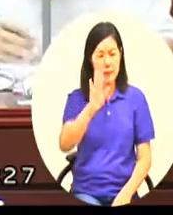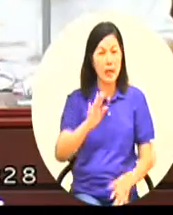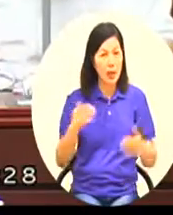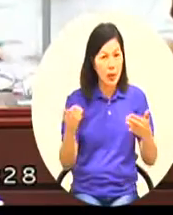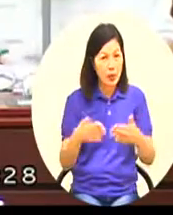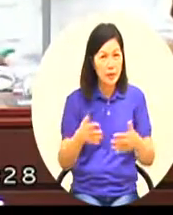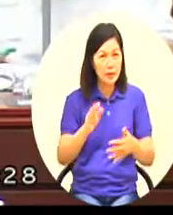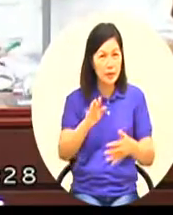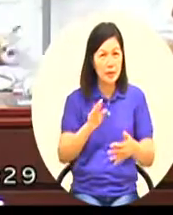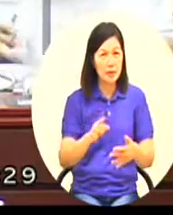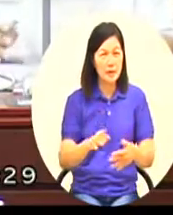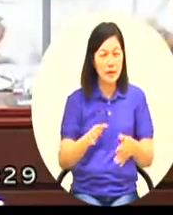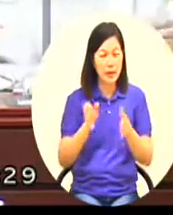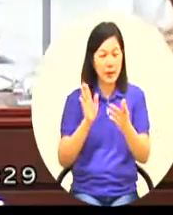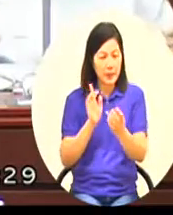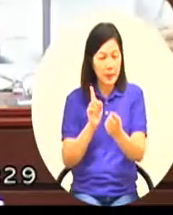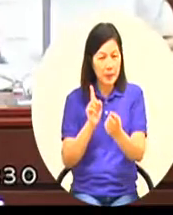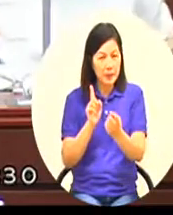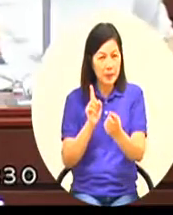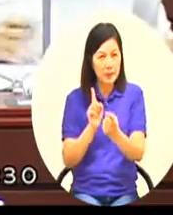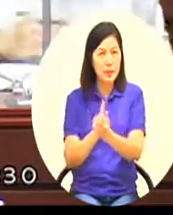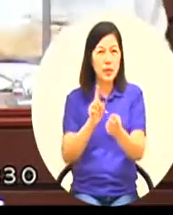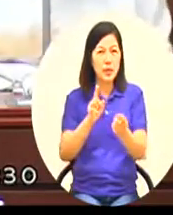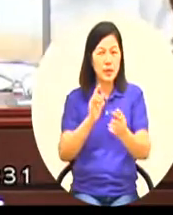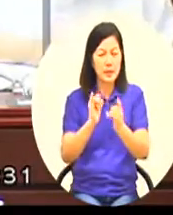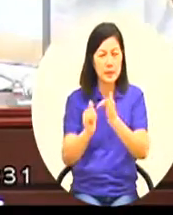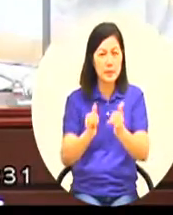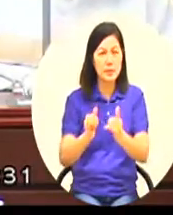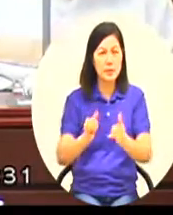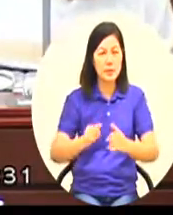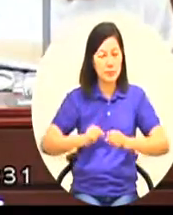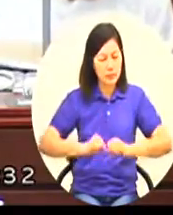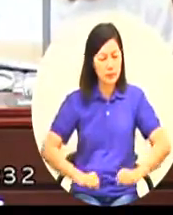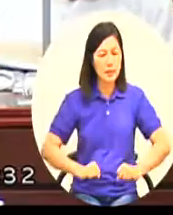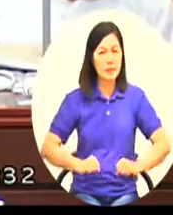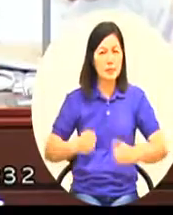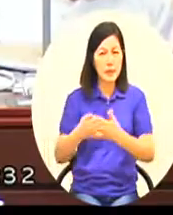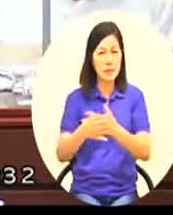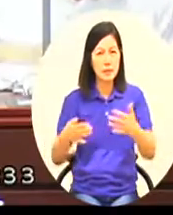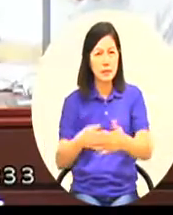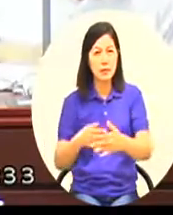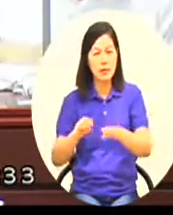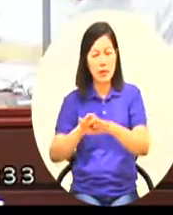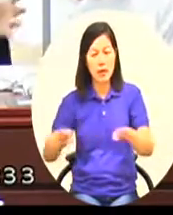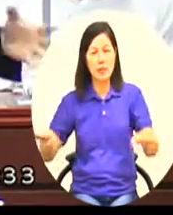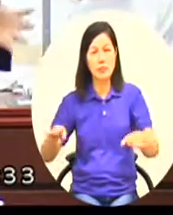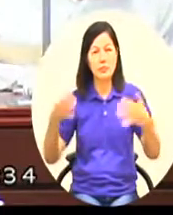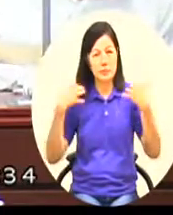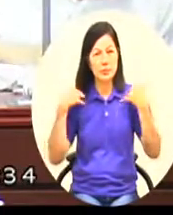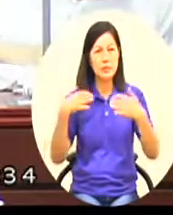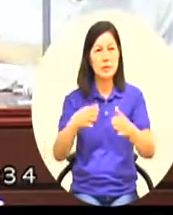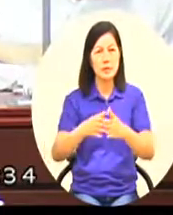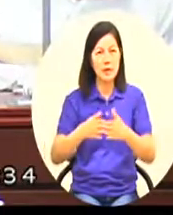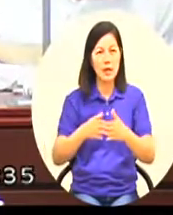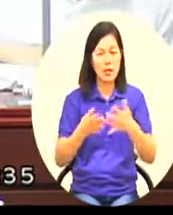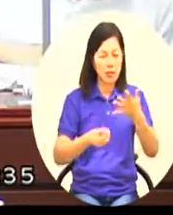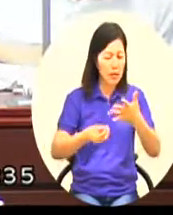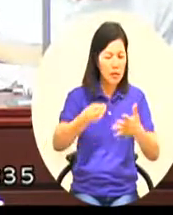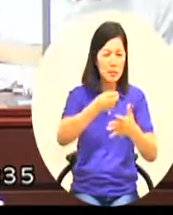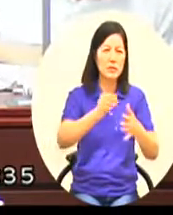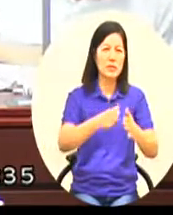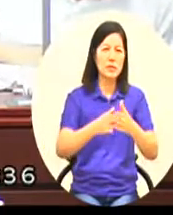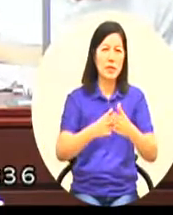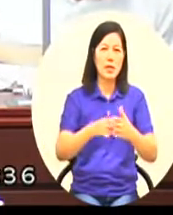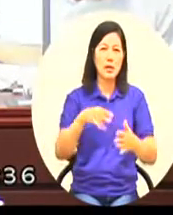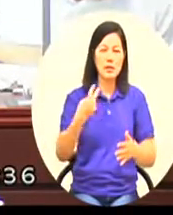我们要面对民众，要会对民众的治安、生命、交通去负责，我们必须把它提升，但是